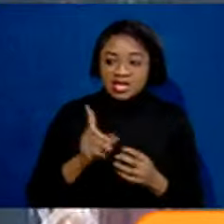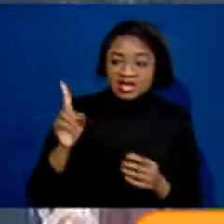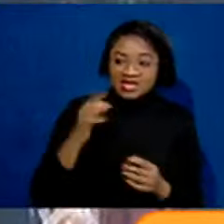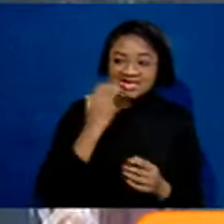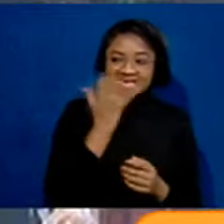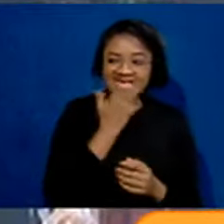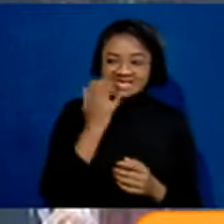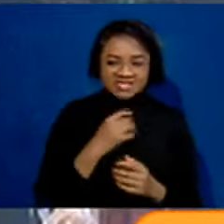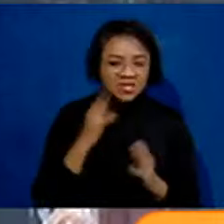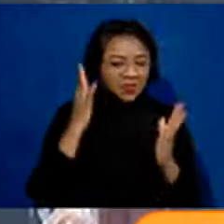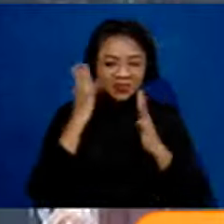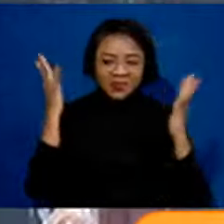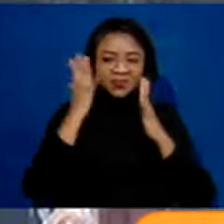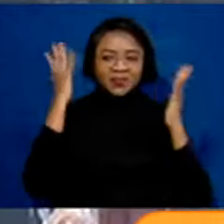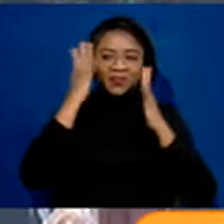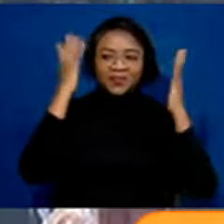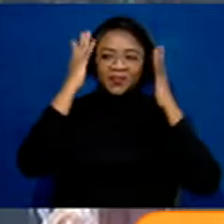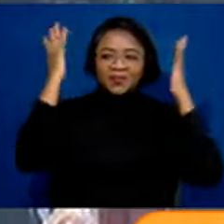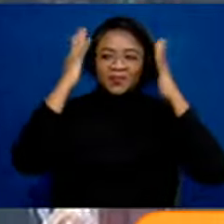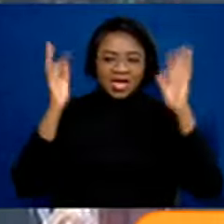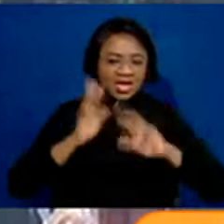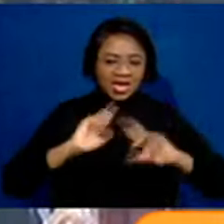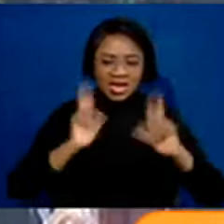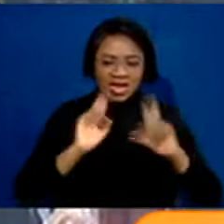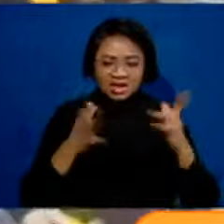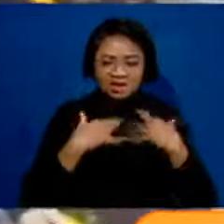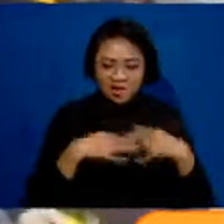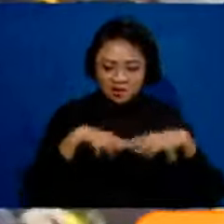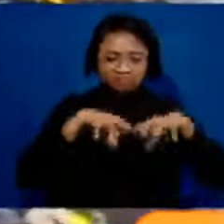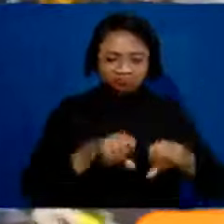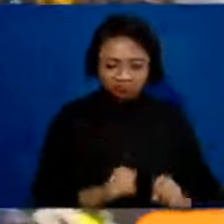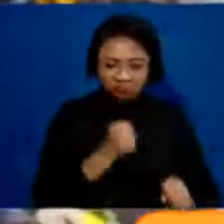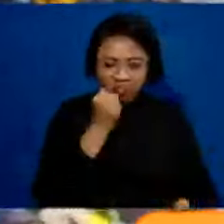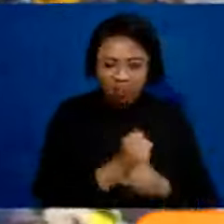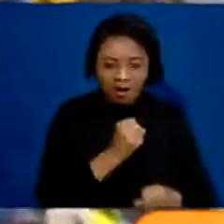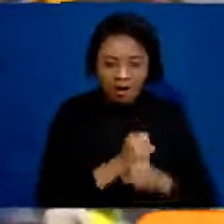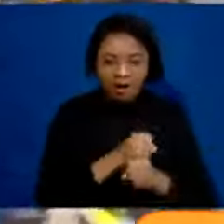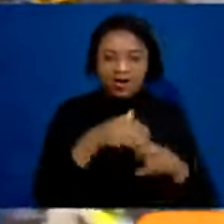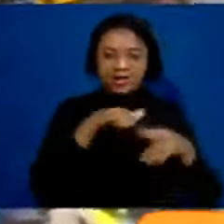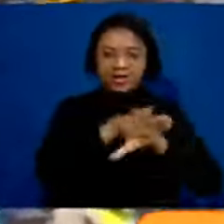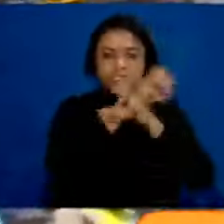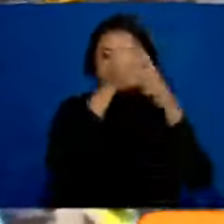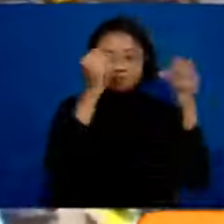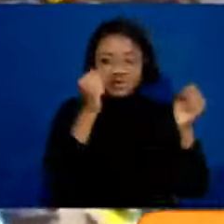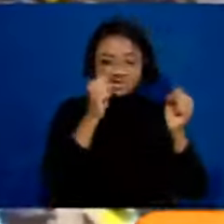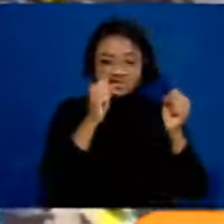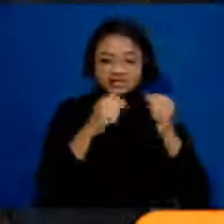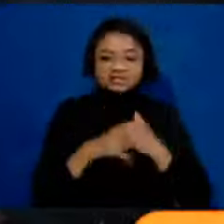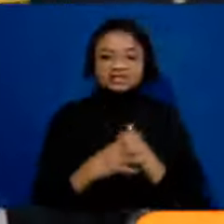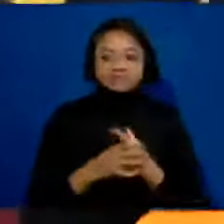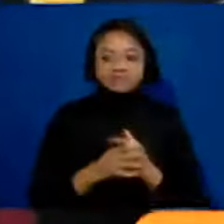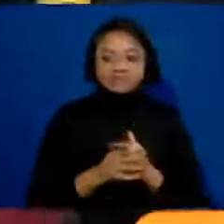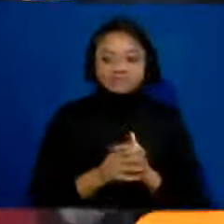mwenye bashasha nyingi na uchu wa kuchukua majukumu ya naibu rais, afisi ya pili yenye muhimu mkubwa zaidi